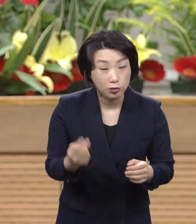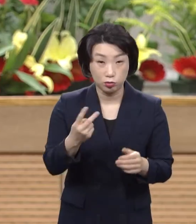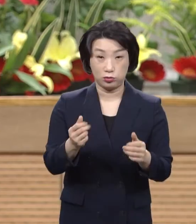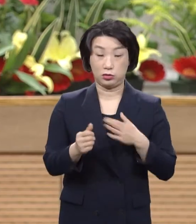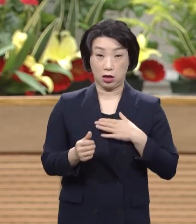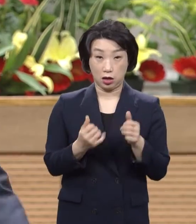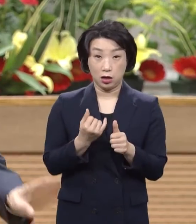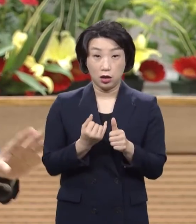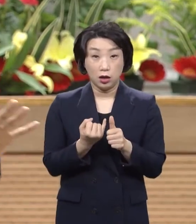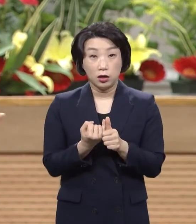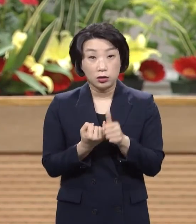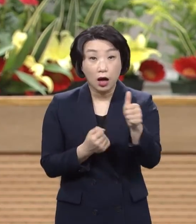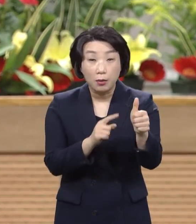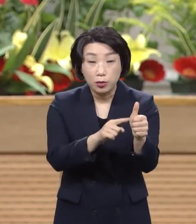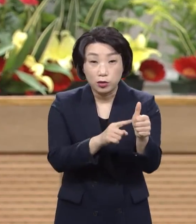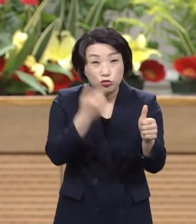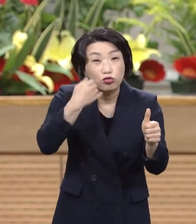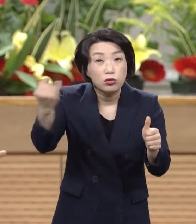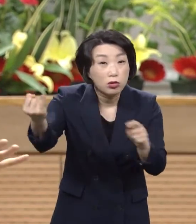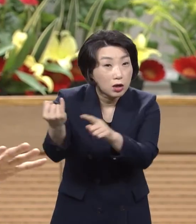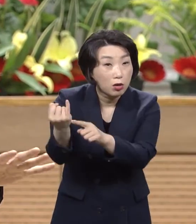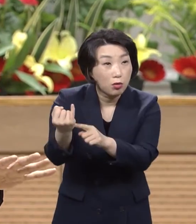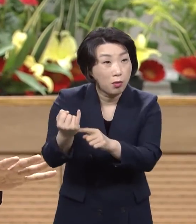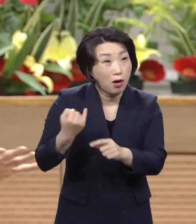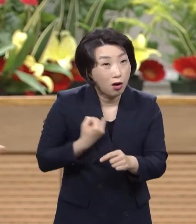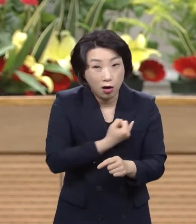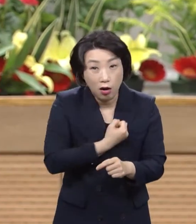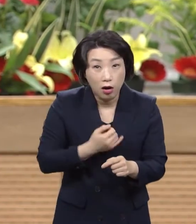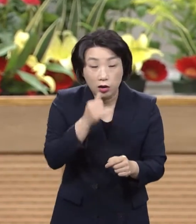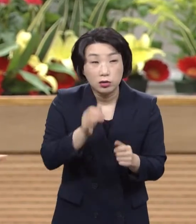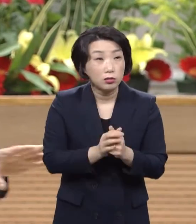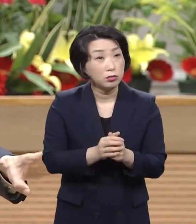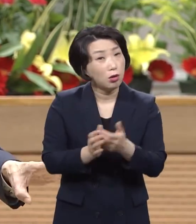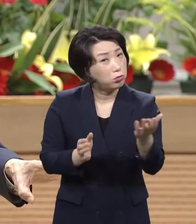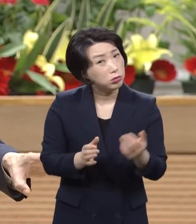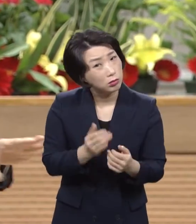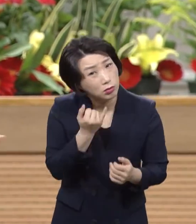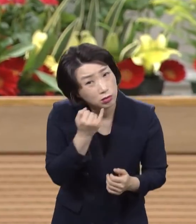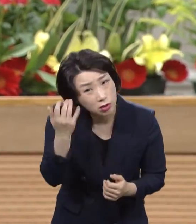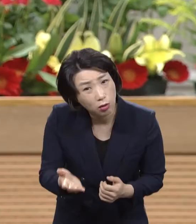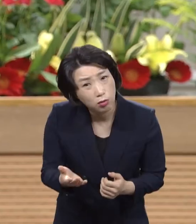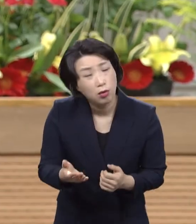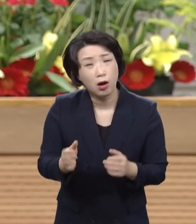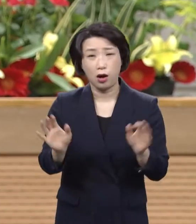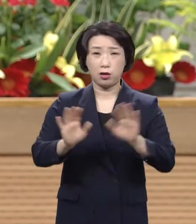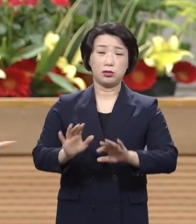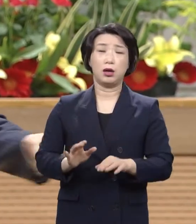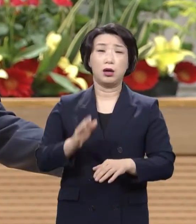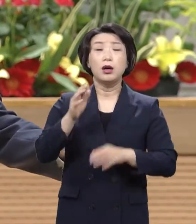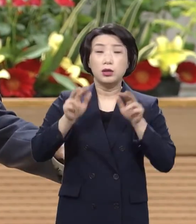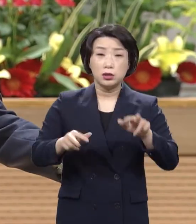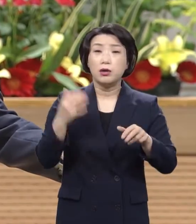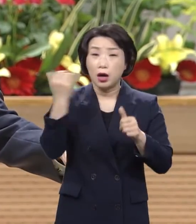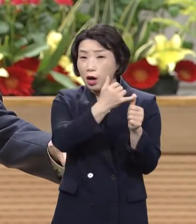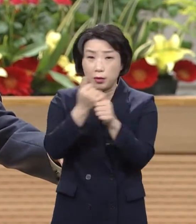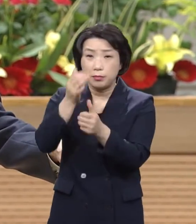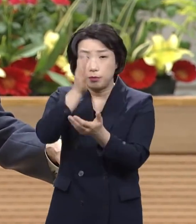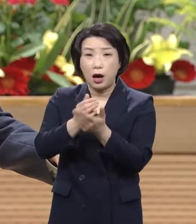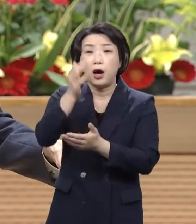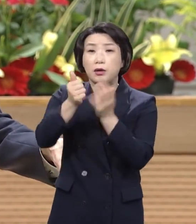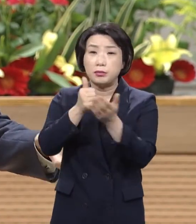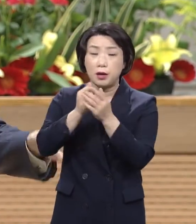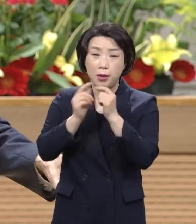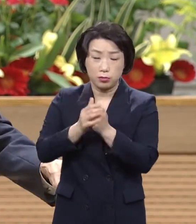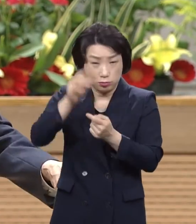남의 여자고 하지 말라면 지금도 간음하지 말라가 하나님 말씀이 그대로